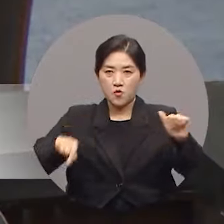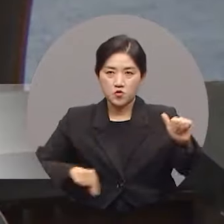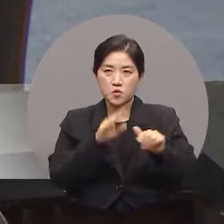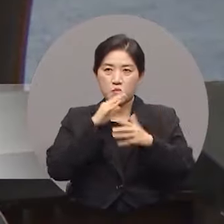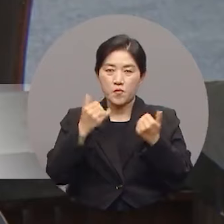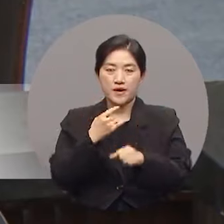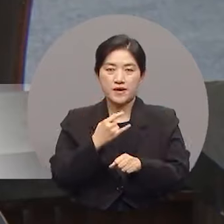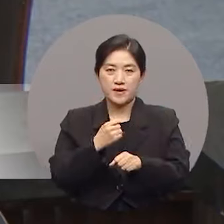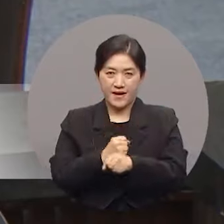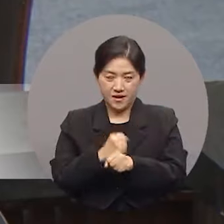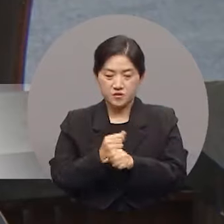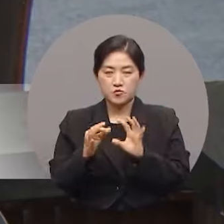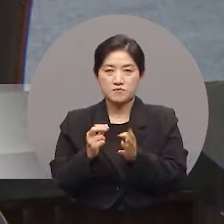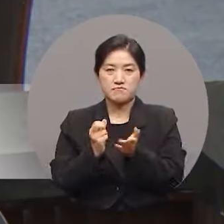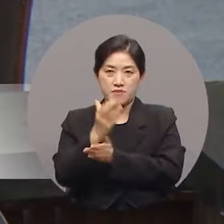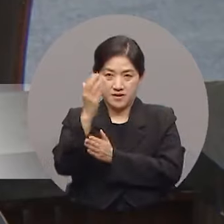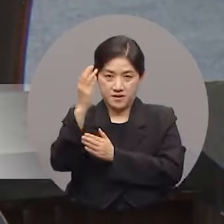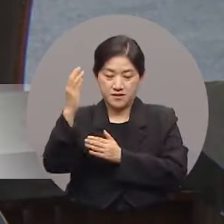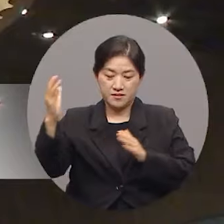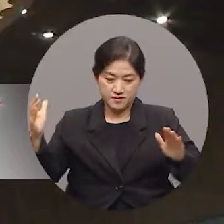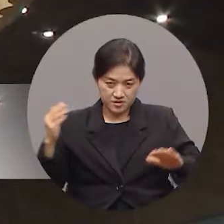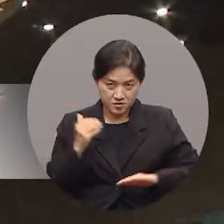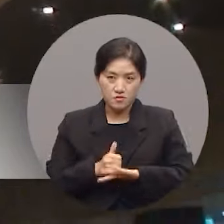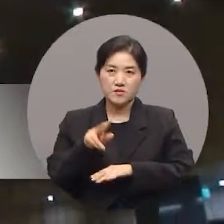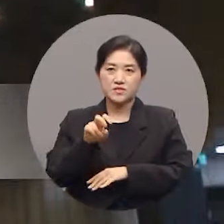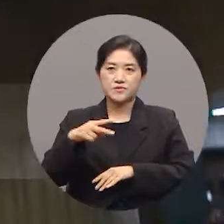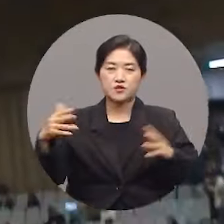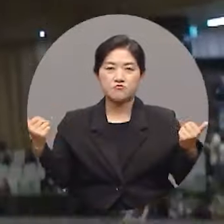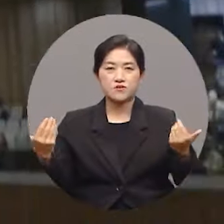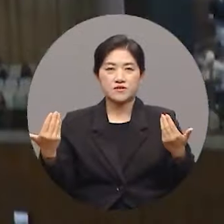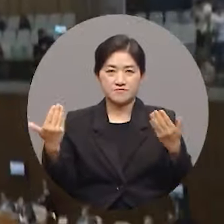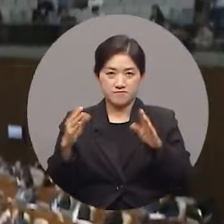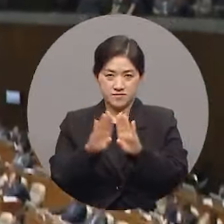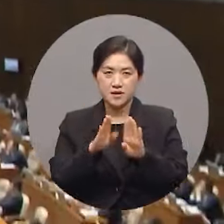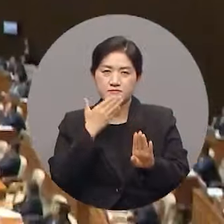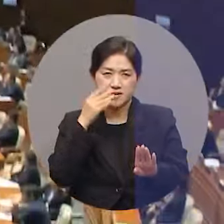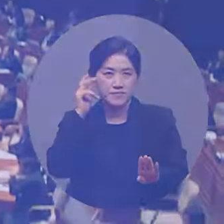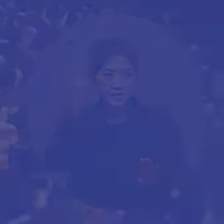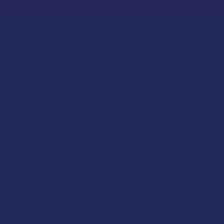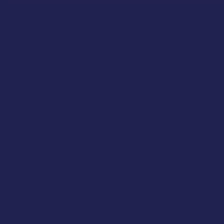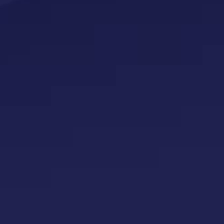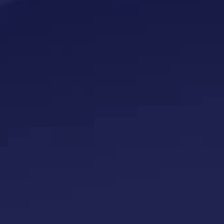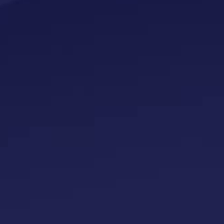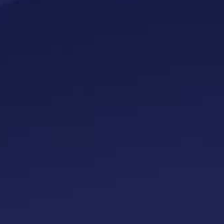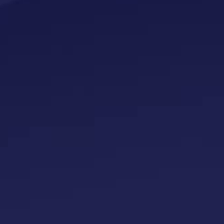처리하게 되며 이로써 21대 국회는 막을 내립니다. MBC 뉴스 조희원입니다.